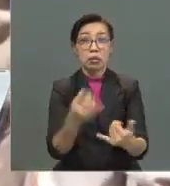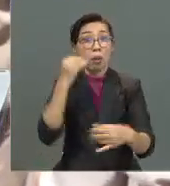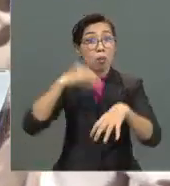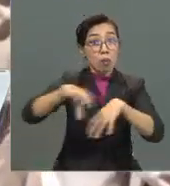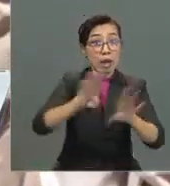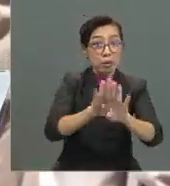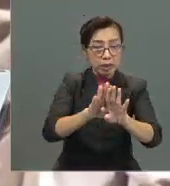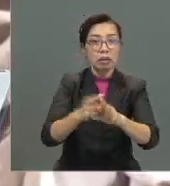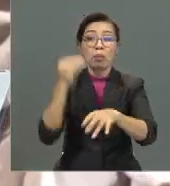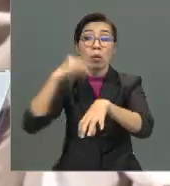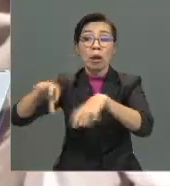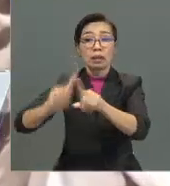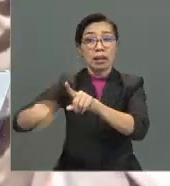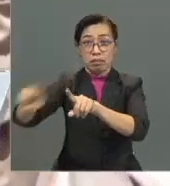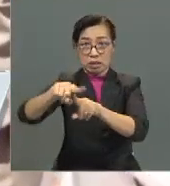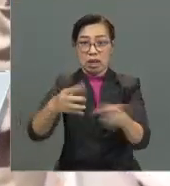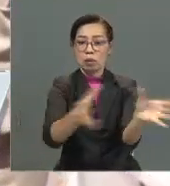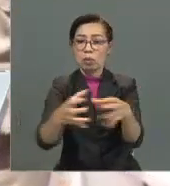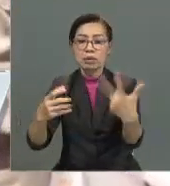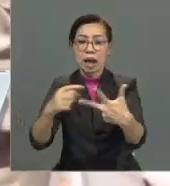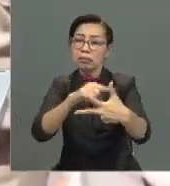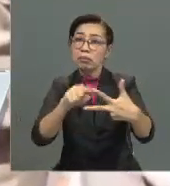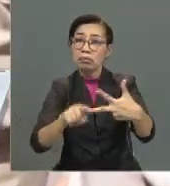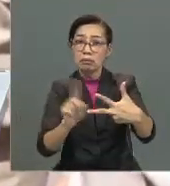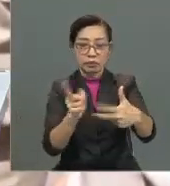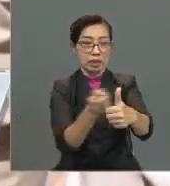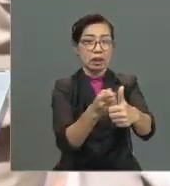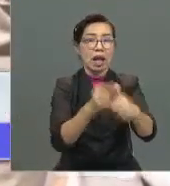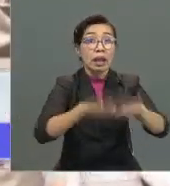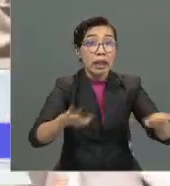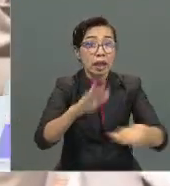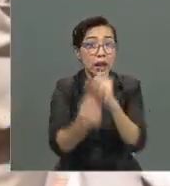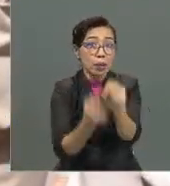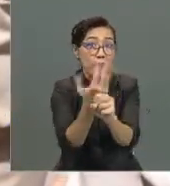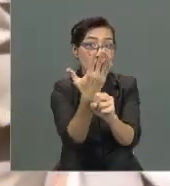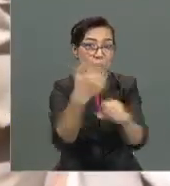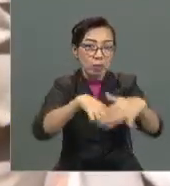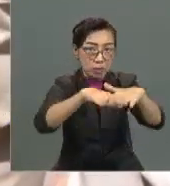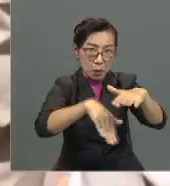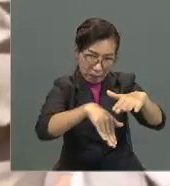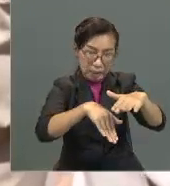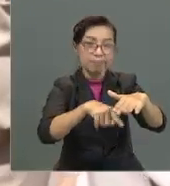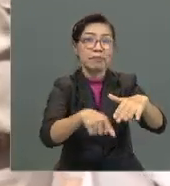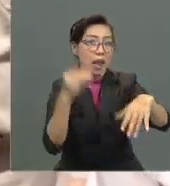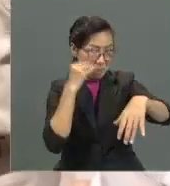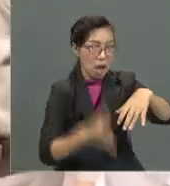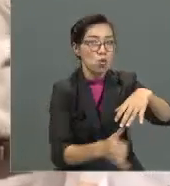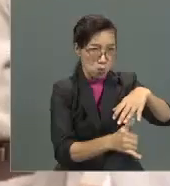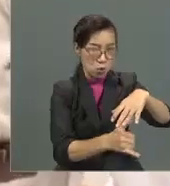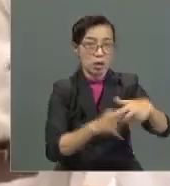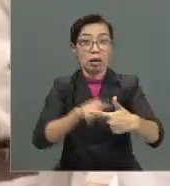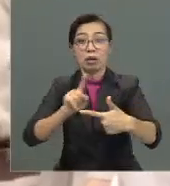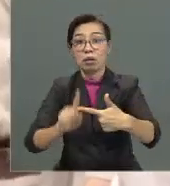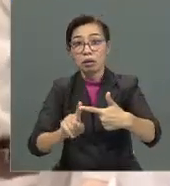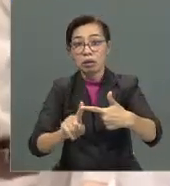และก็หมู่บ้านโดยทั่วไปก็คือ1นะกลุ่มที่1ก็คือเด็กที่อายุต่ำกว่า5ปีนะครับ2